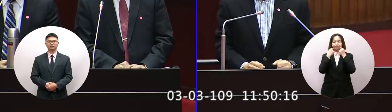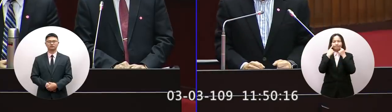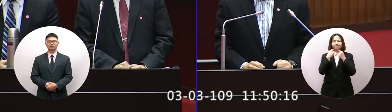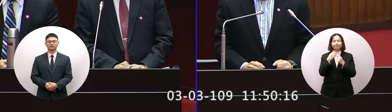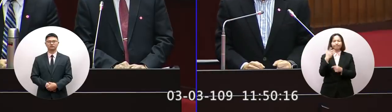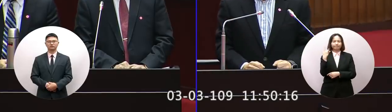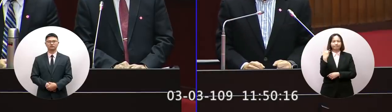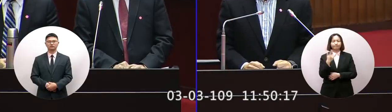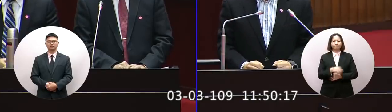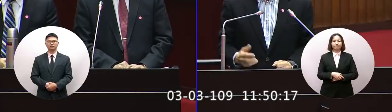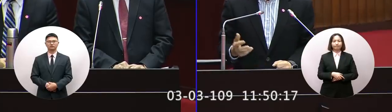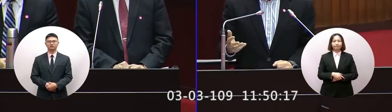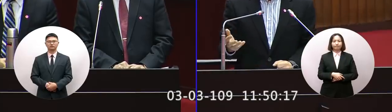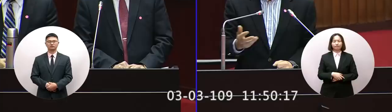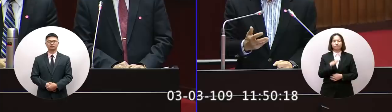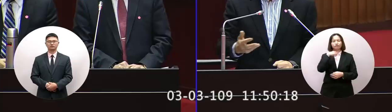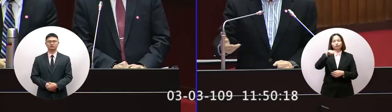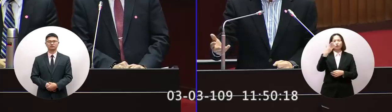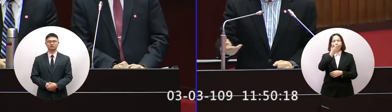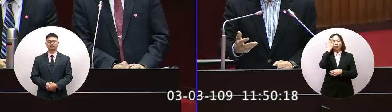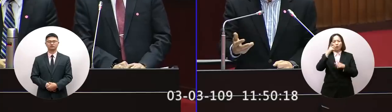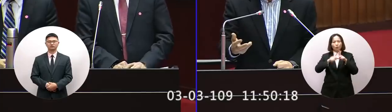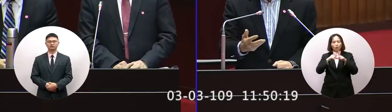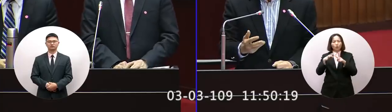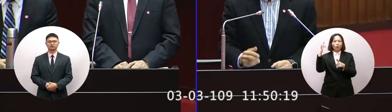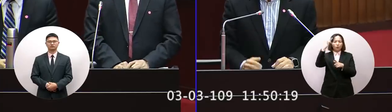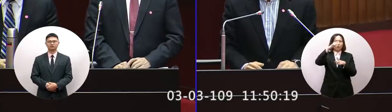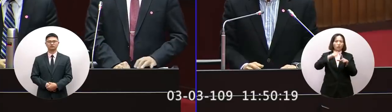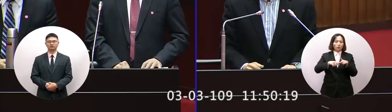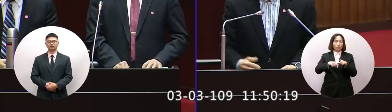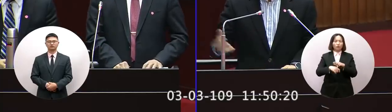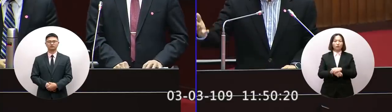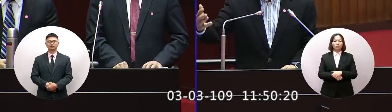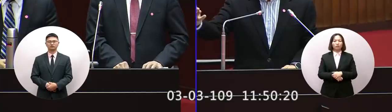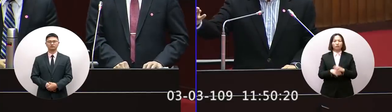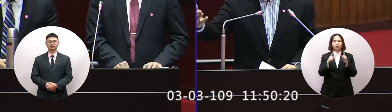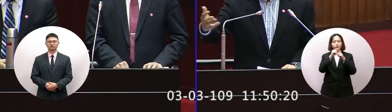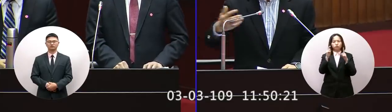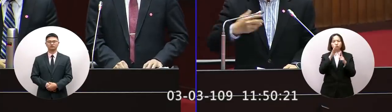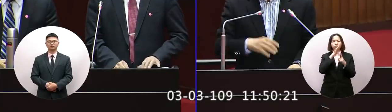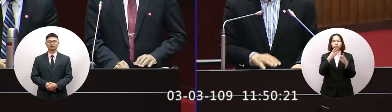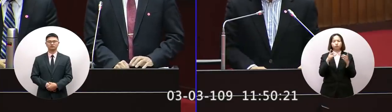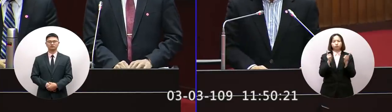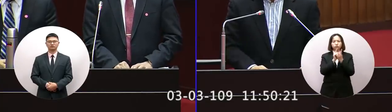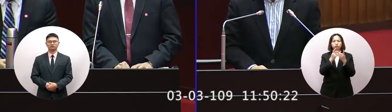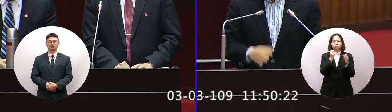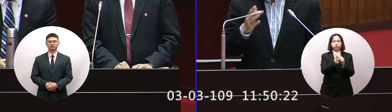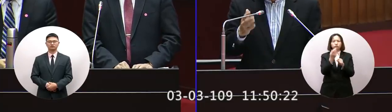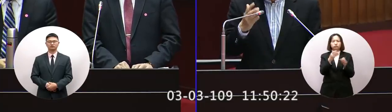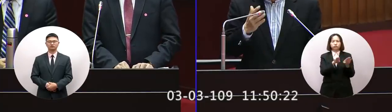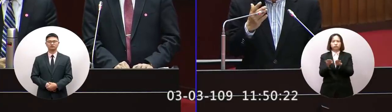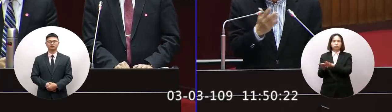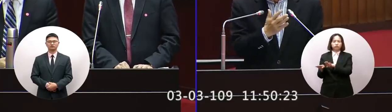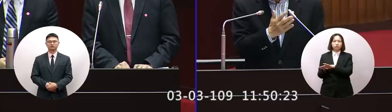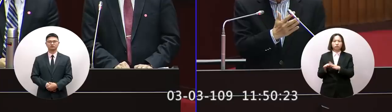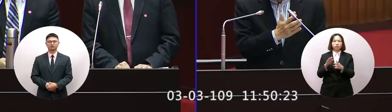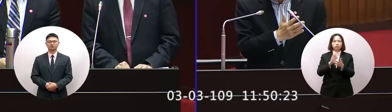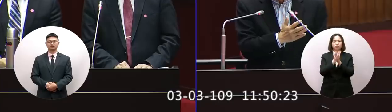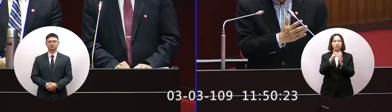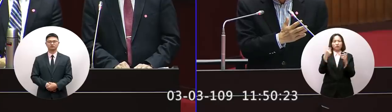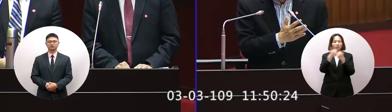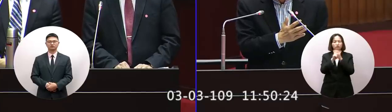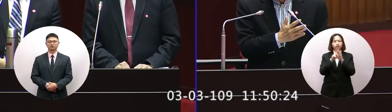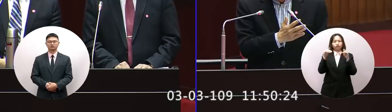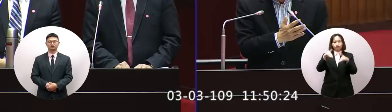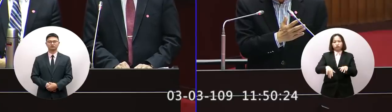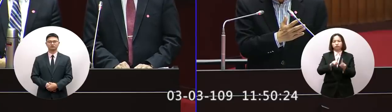啦旅遊業航空業五星價一直來啦五星價是落後指